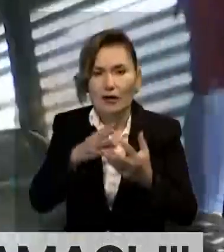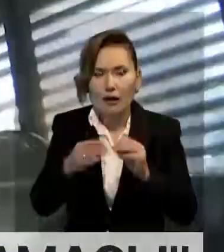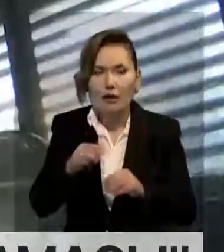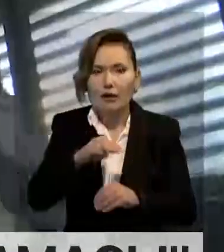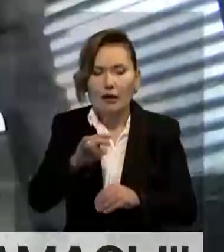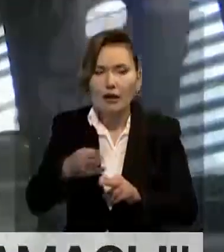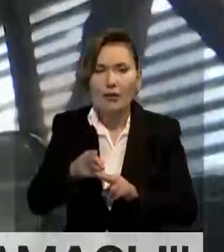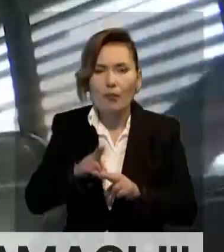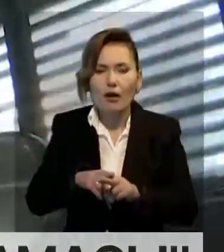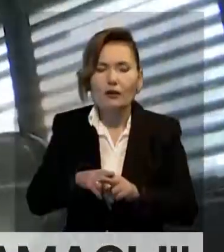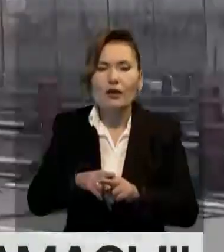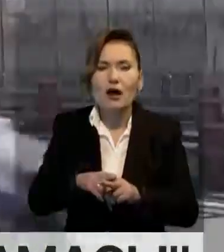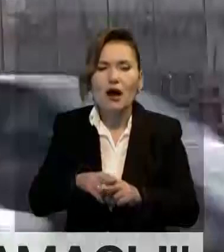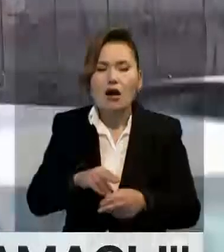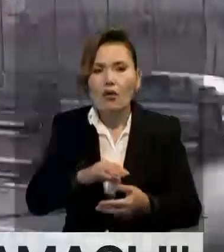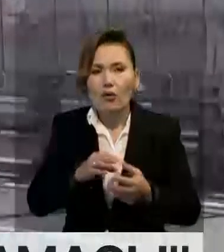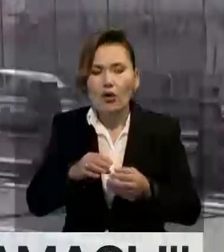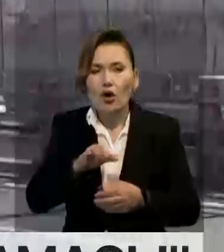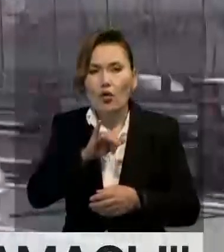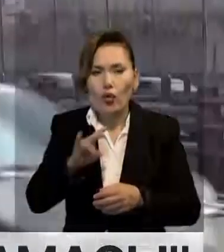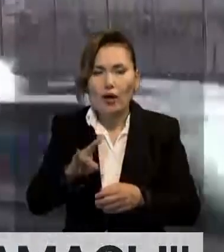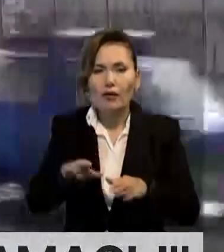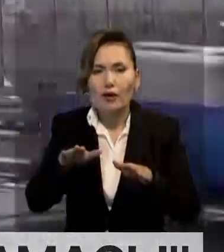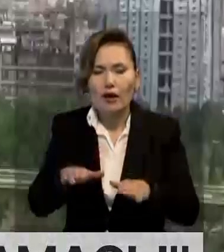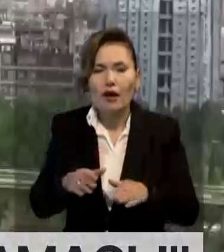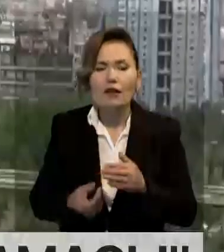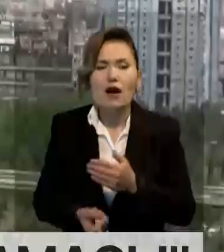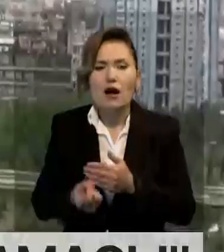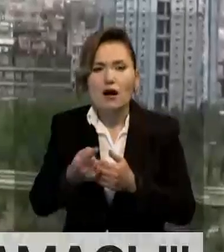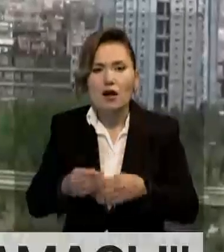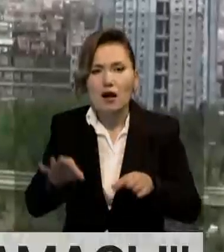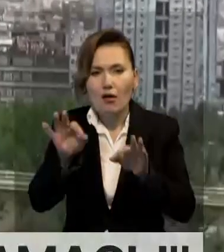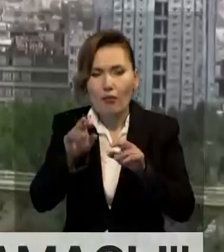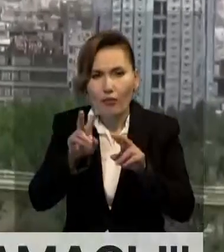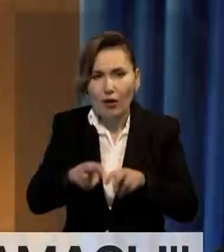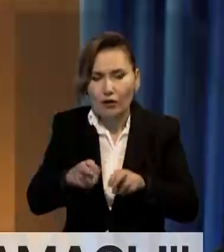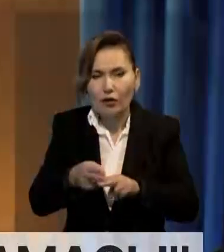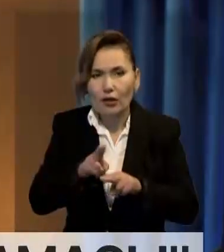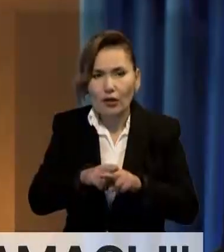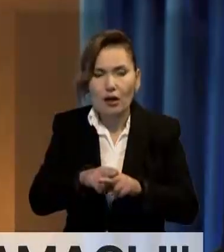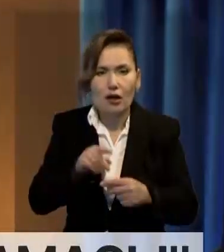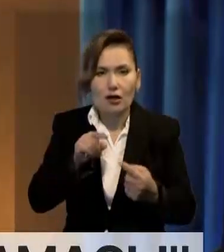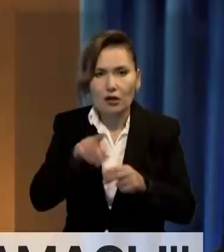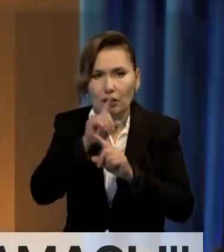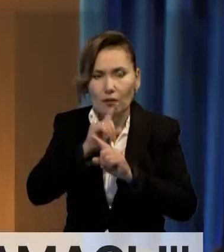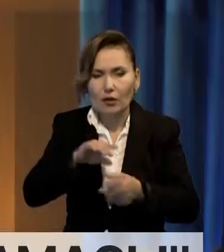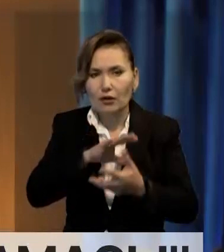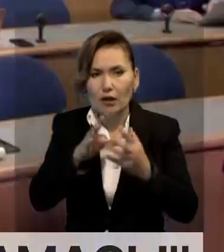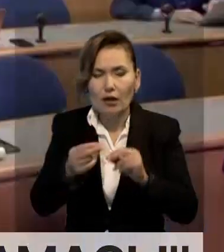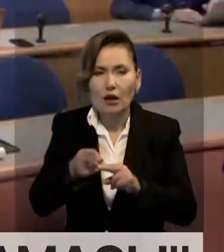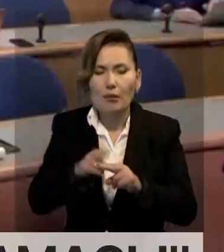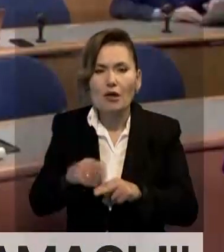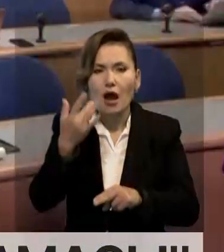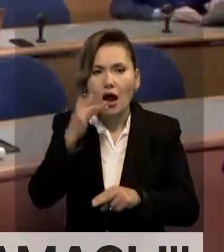Тегеран бірқатар нысаннан анықталған уран іздерінің қайдан шыққандығын тергеуге қарсылық танытпайтын болды. Бұл реакцияны